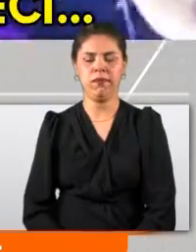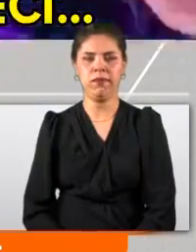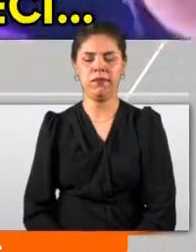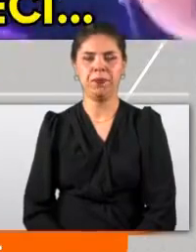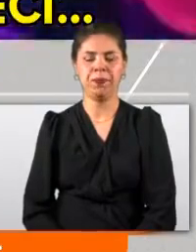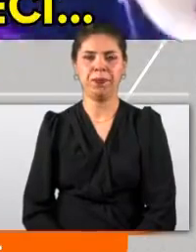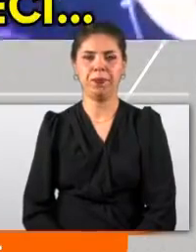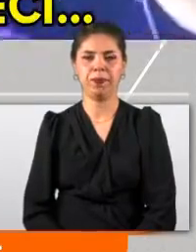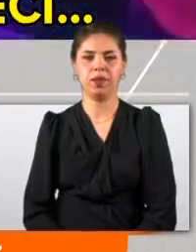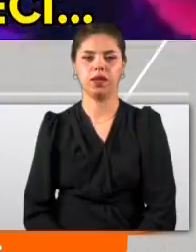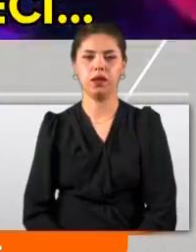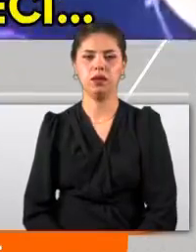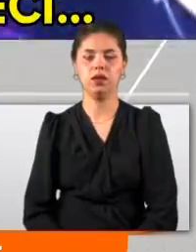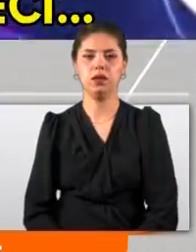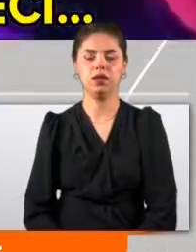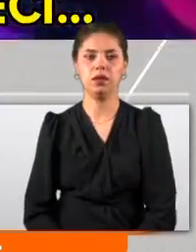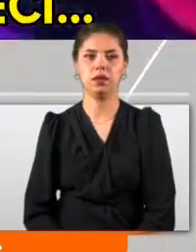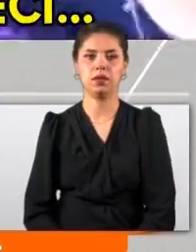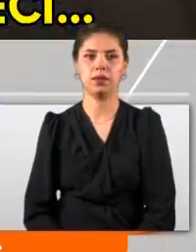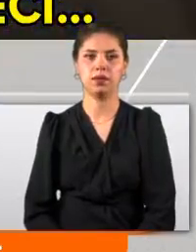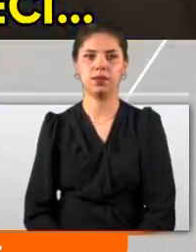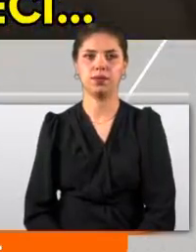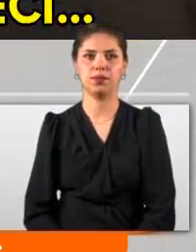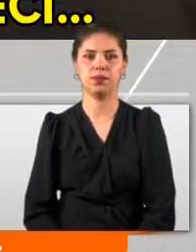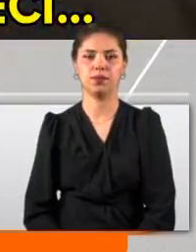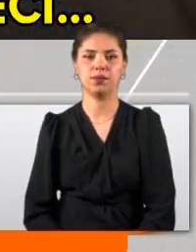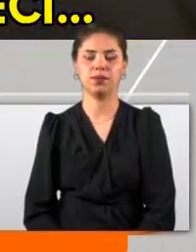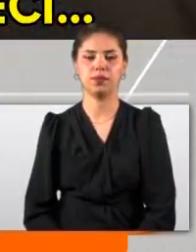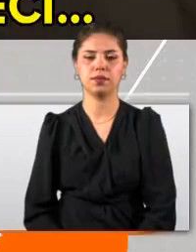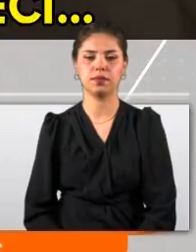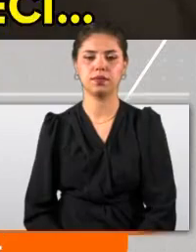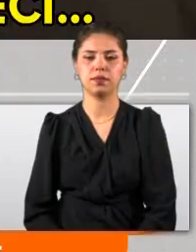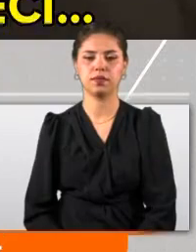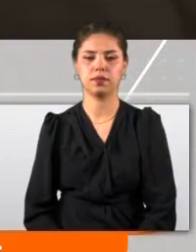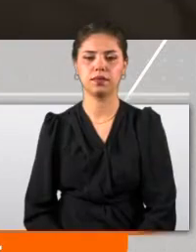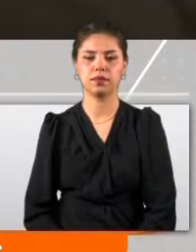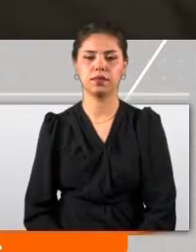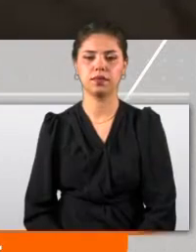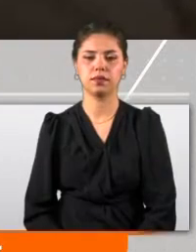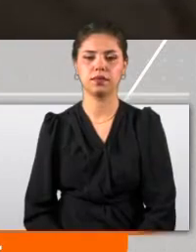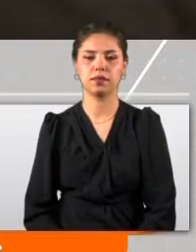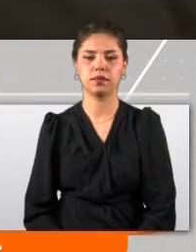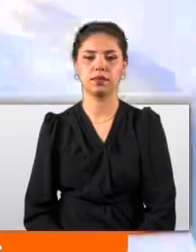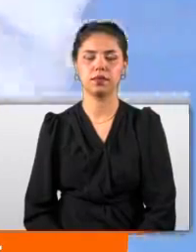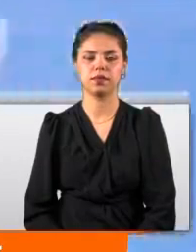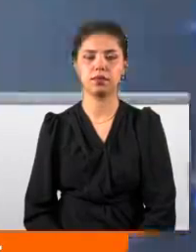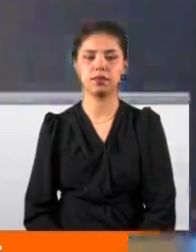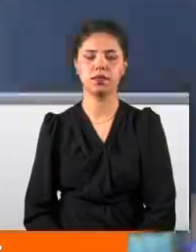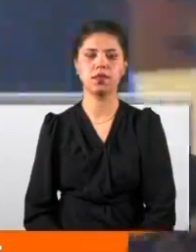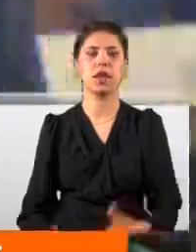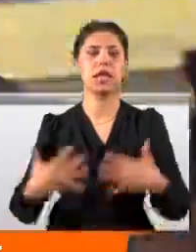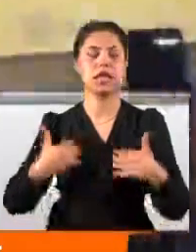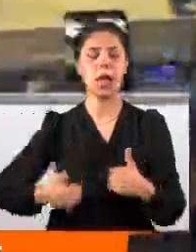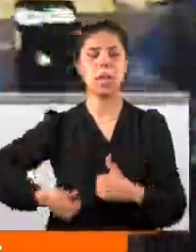hala bir destek uygulanmaktadır. Umarım bu süreci de kolaylıkla atlatacağız. Sağlık